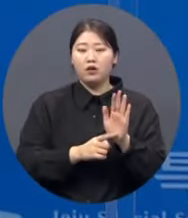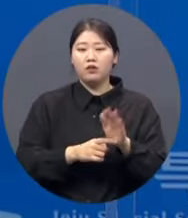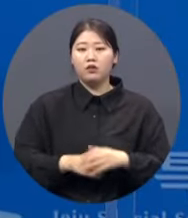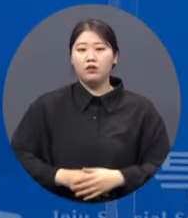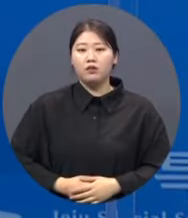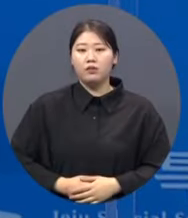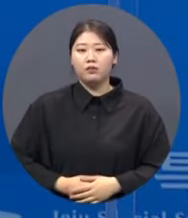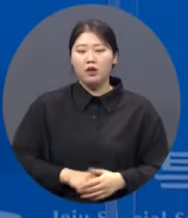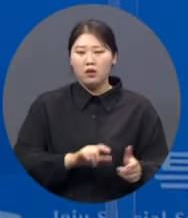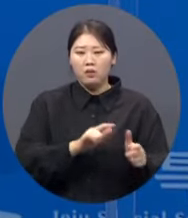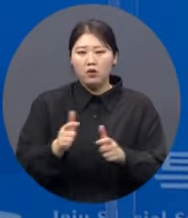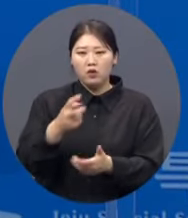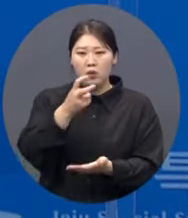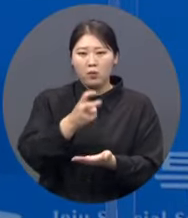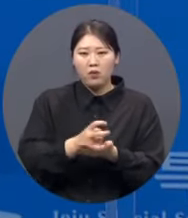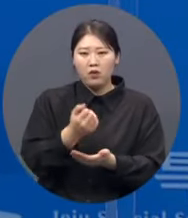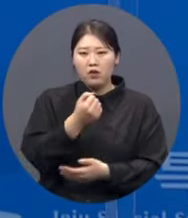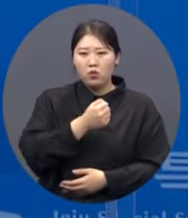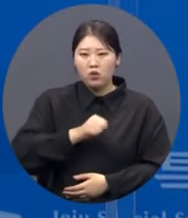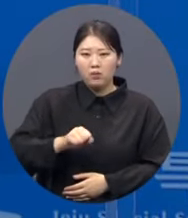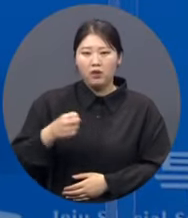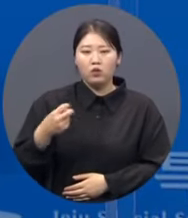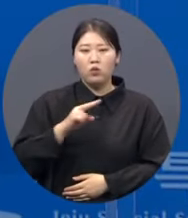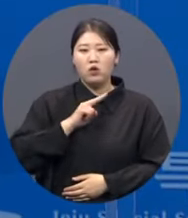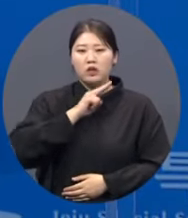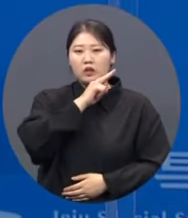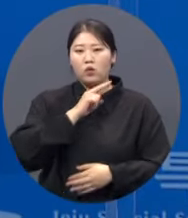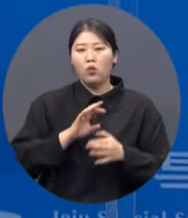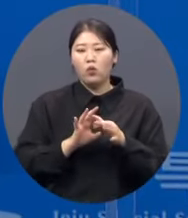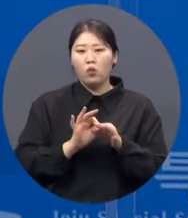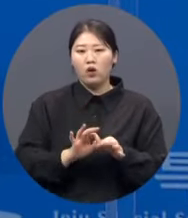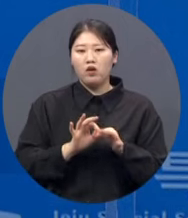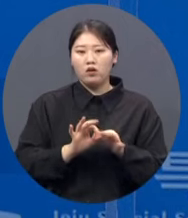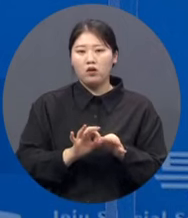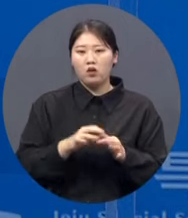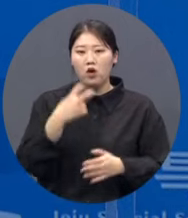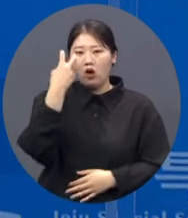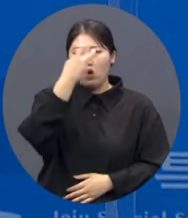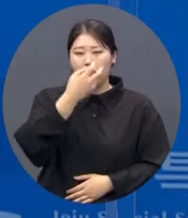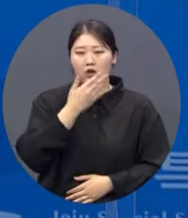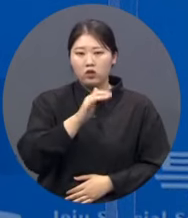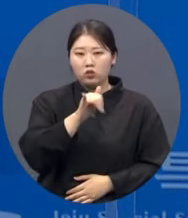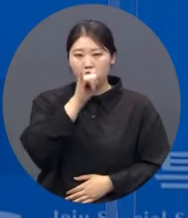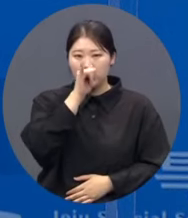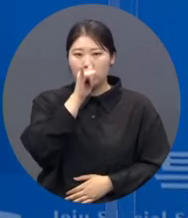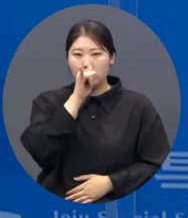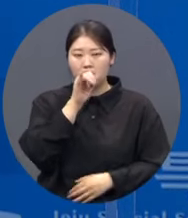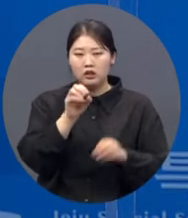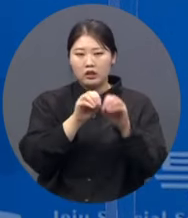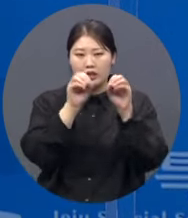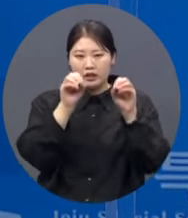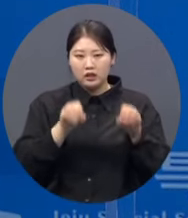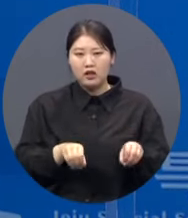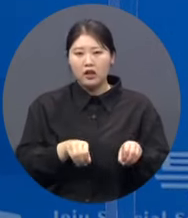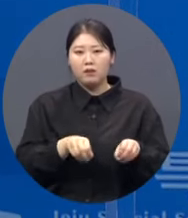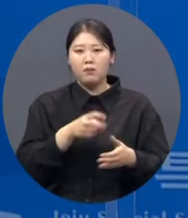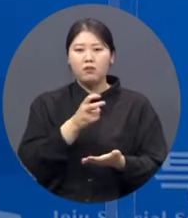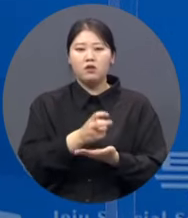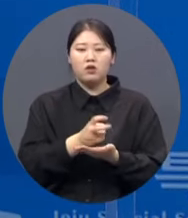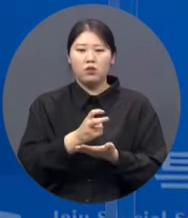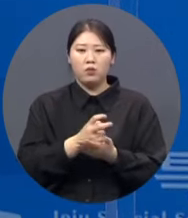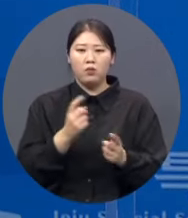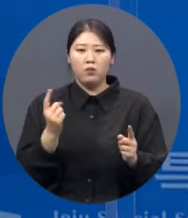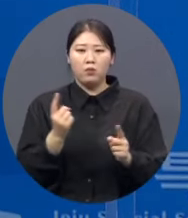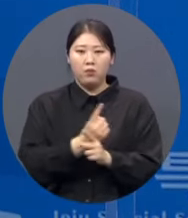법률 위반과 관련된 의혹과 관련된 어 검증할 수 있는 시스템을 제도적으로 개선해 겠다는